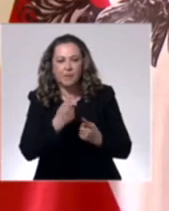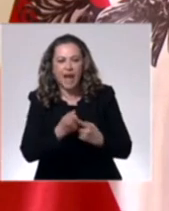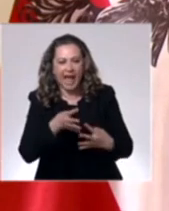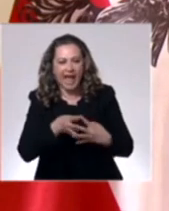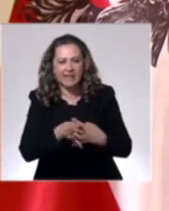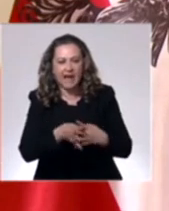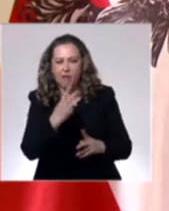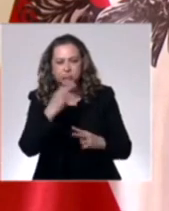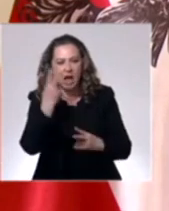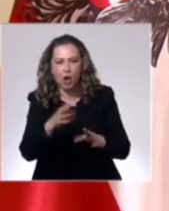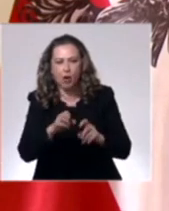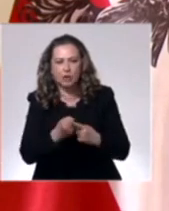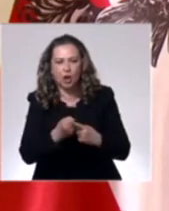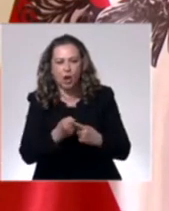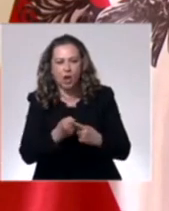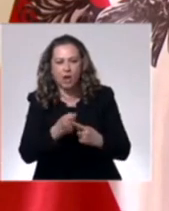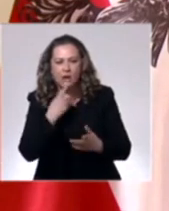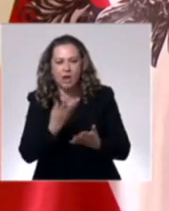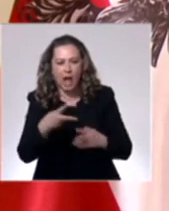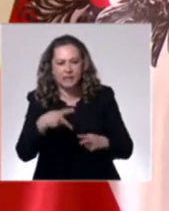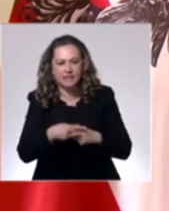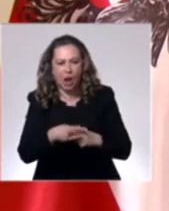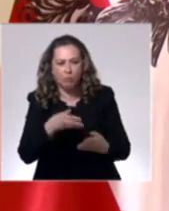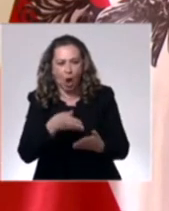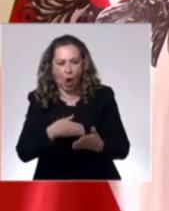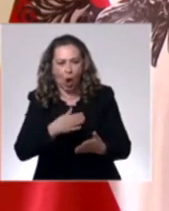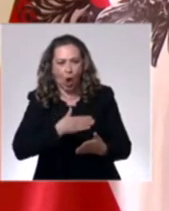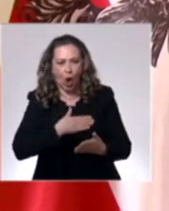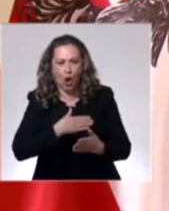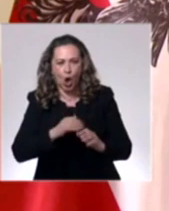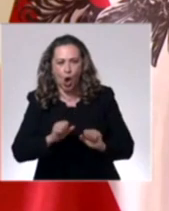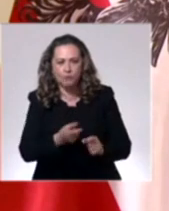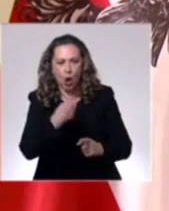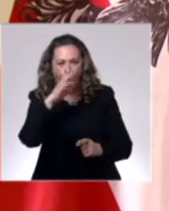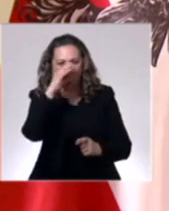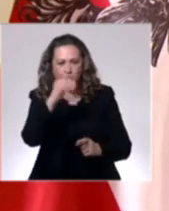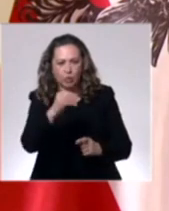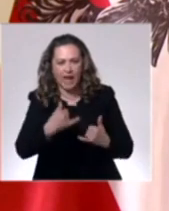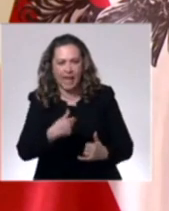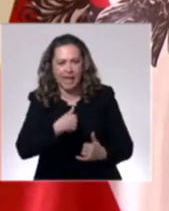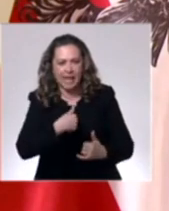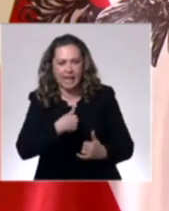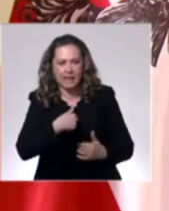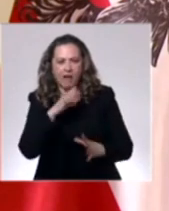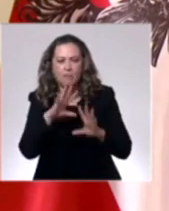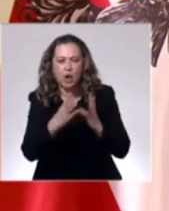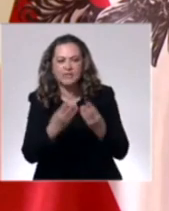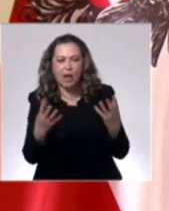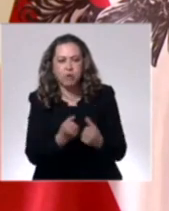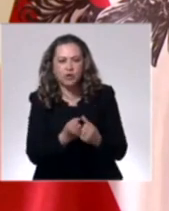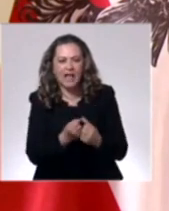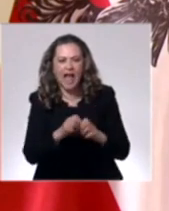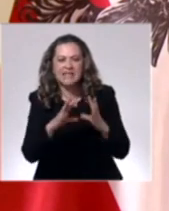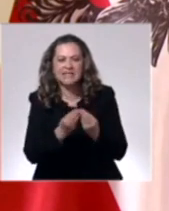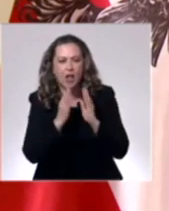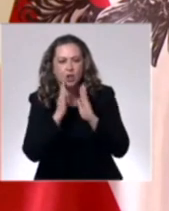интеграцијата. Немам разбирање за тоа овој процес да биде запрен и конкретно да има отпор од Бугарија. Јас имам целосна поддршка и